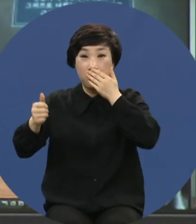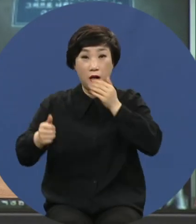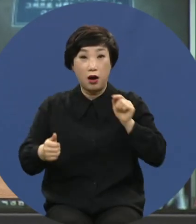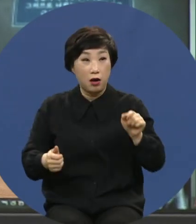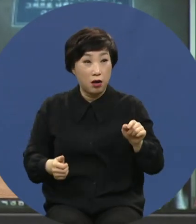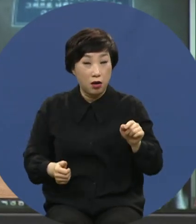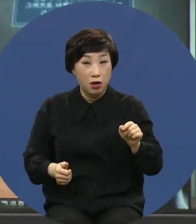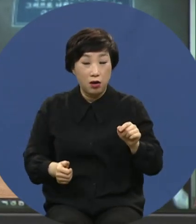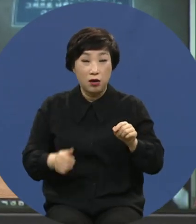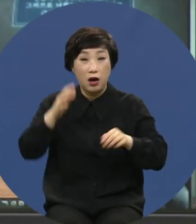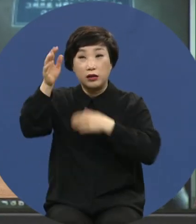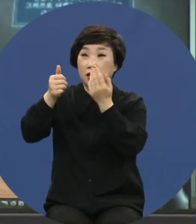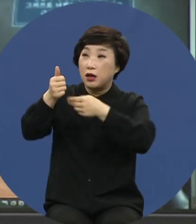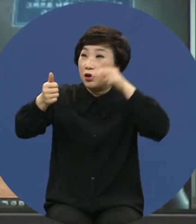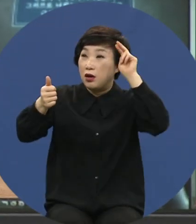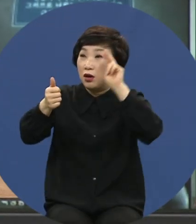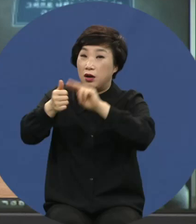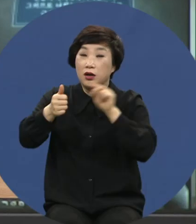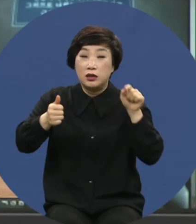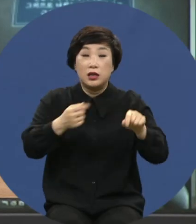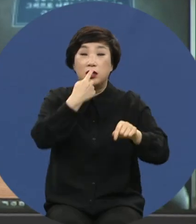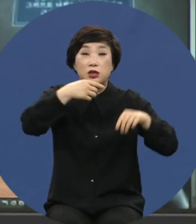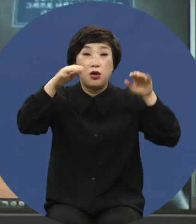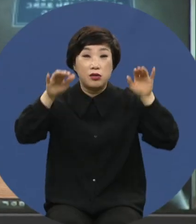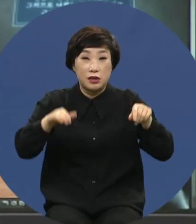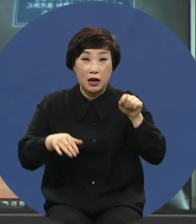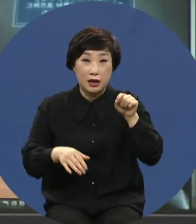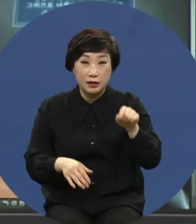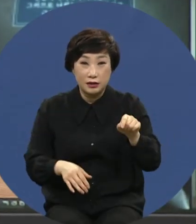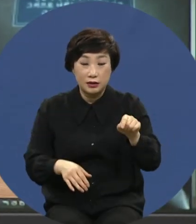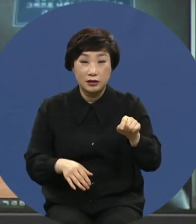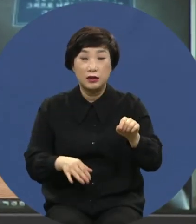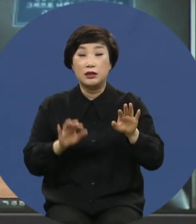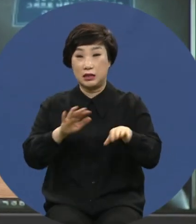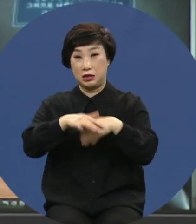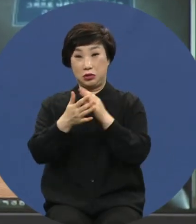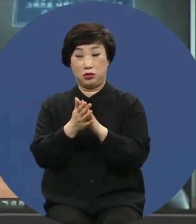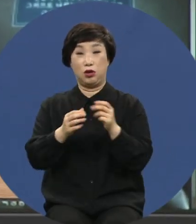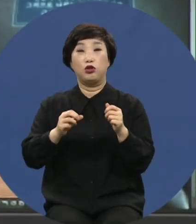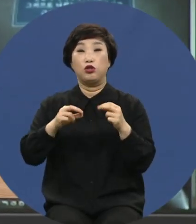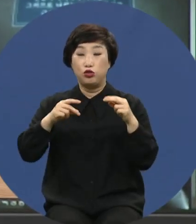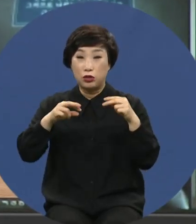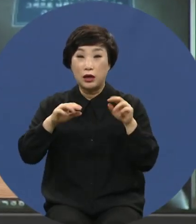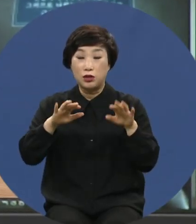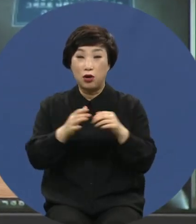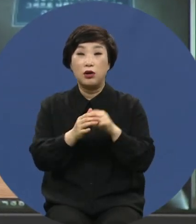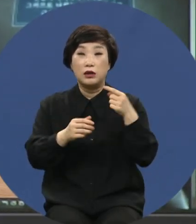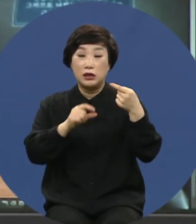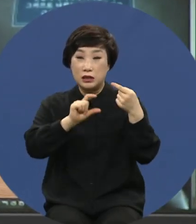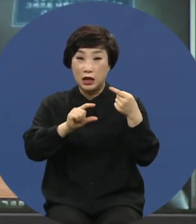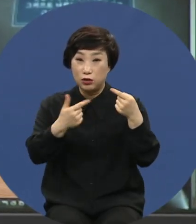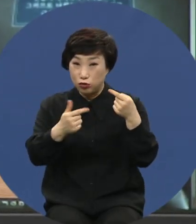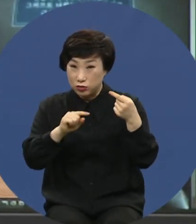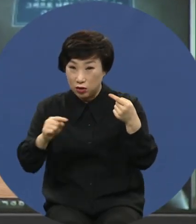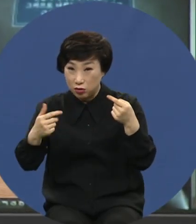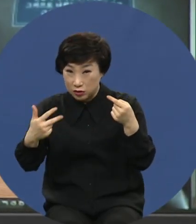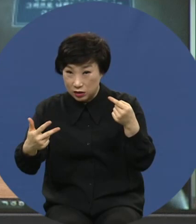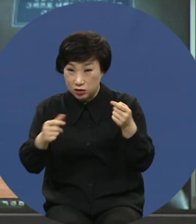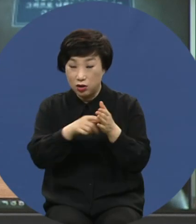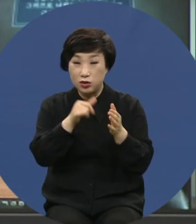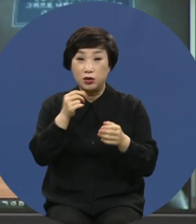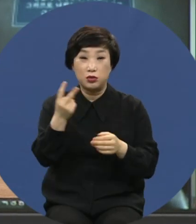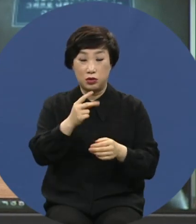있도 하고 대들었던 천사를 유다서 1장 6절로 7절에 또